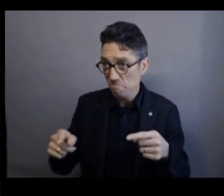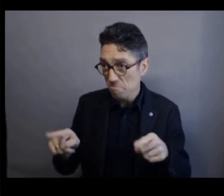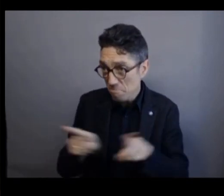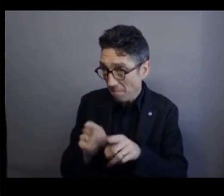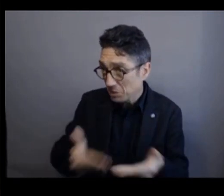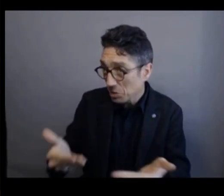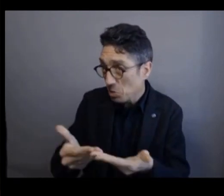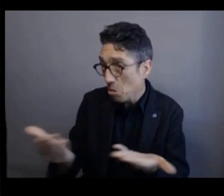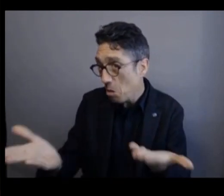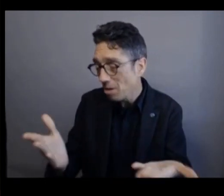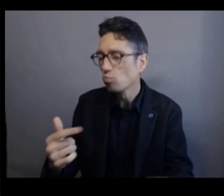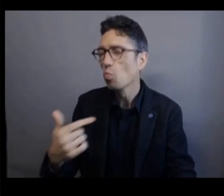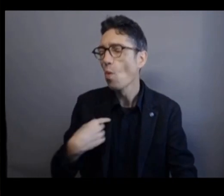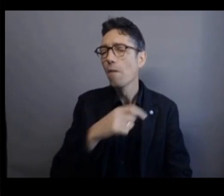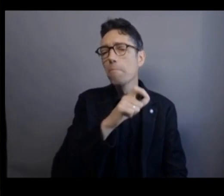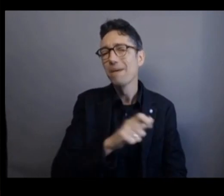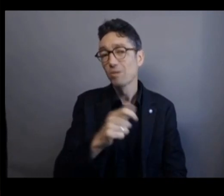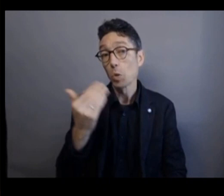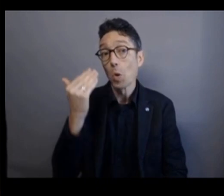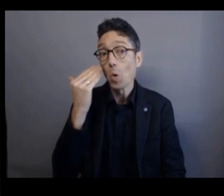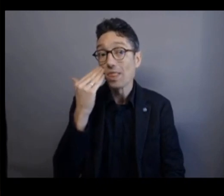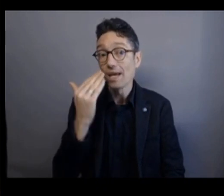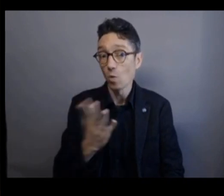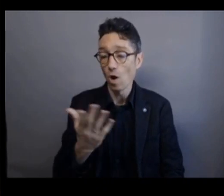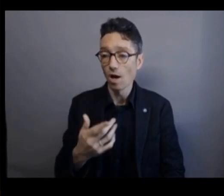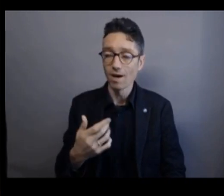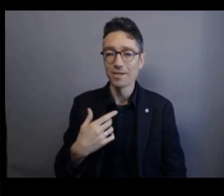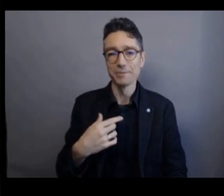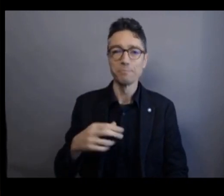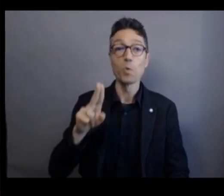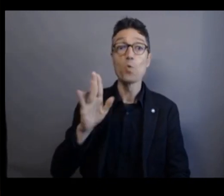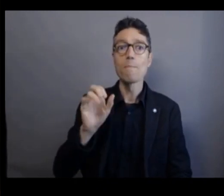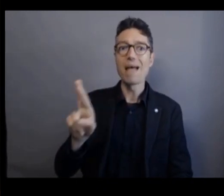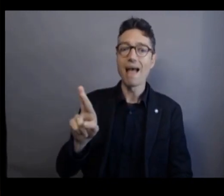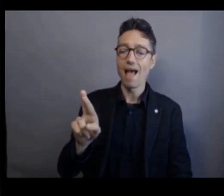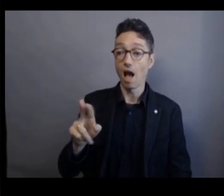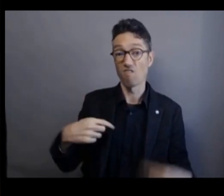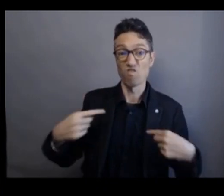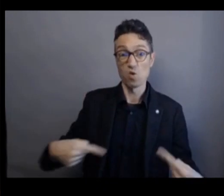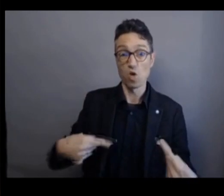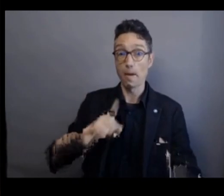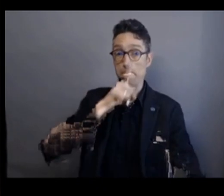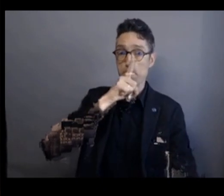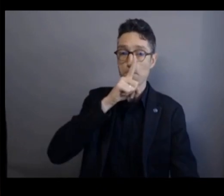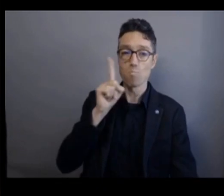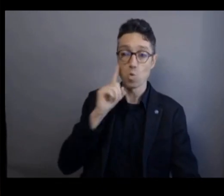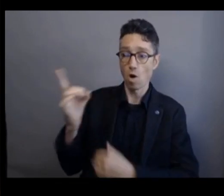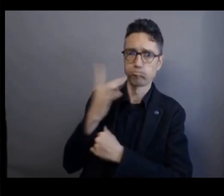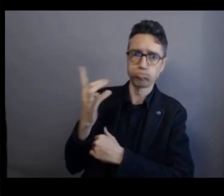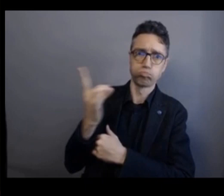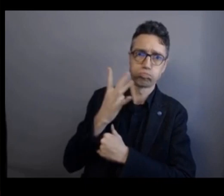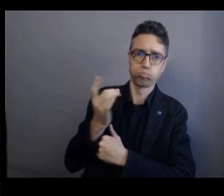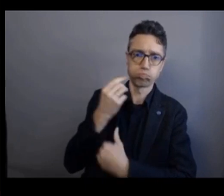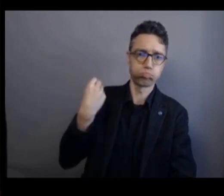personnellement des utilisateurs qui, en fait, cachent le fait d'être en fauteuil pour ne pas avoir de refus. Est-ce que la politique d'Uber aussi, c'est justement d'éduquer tout